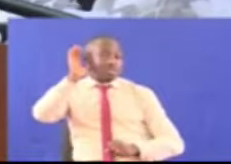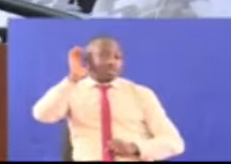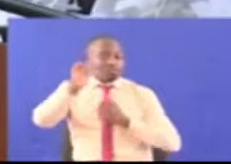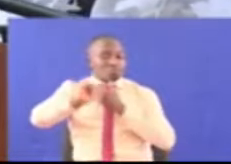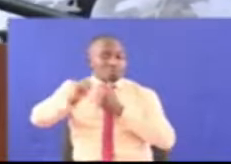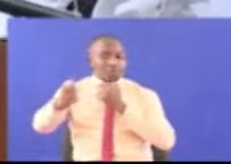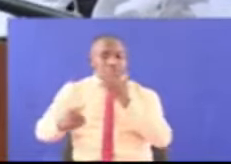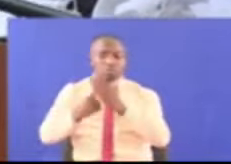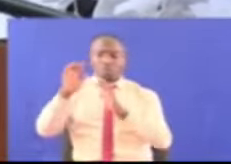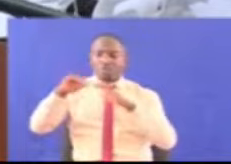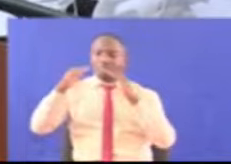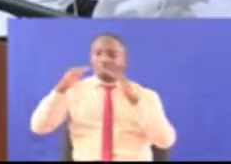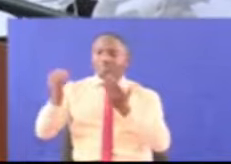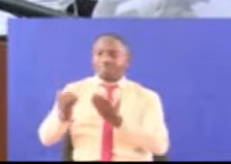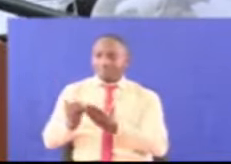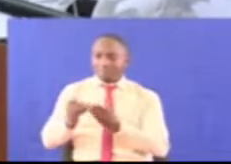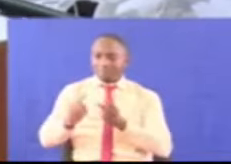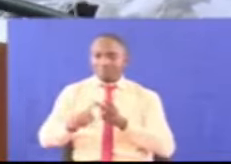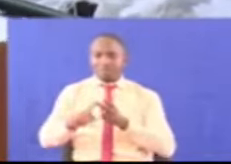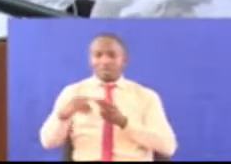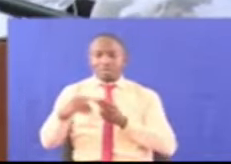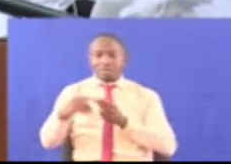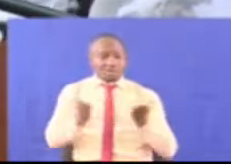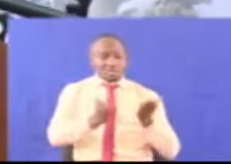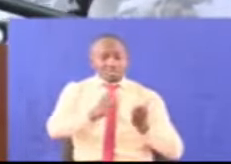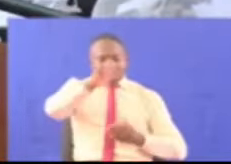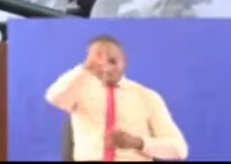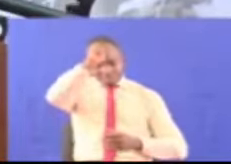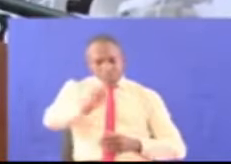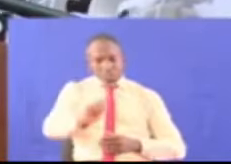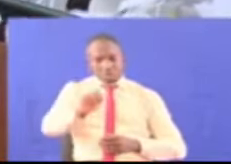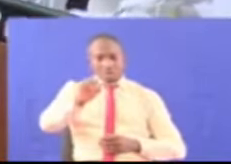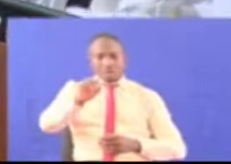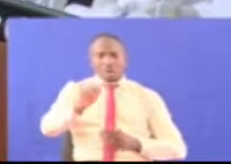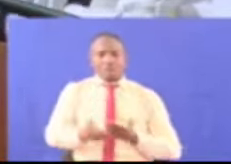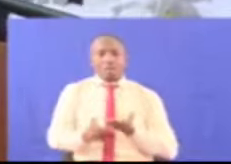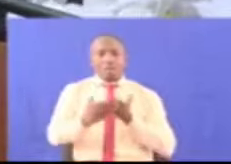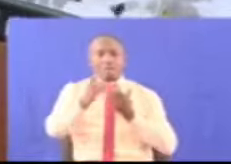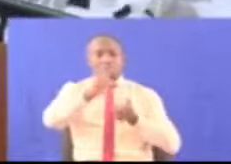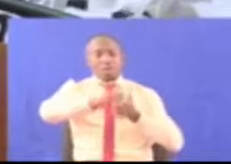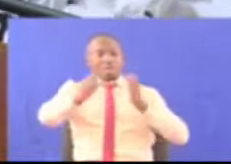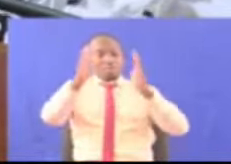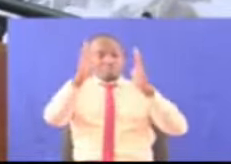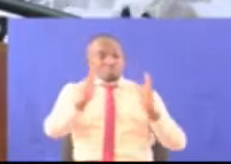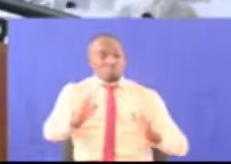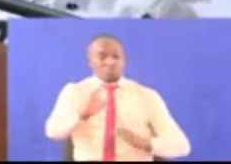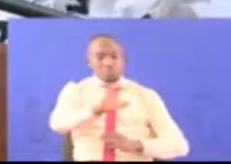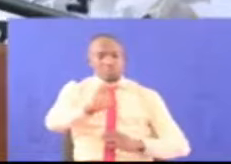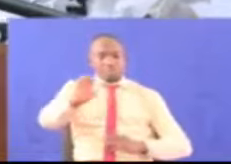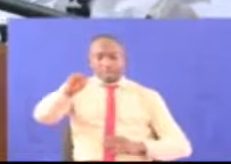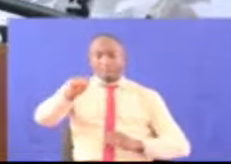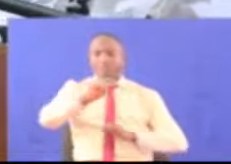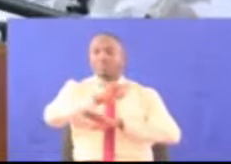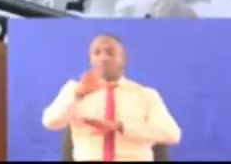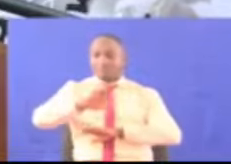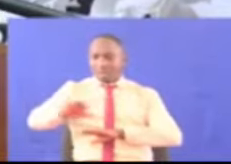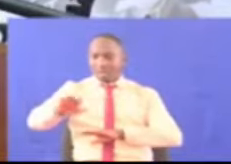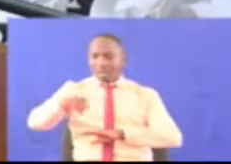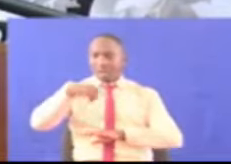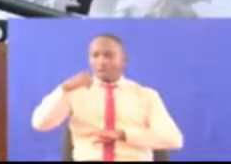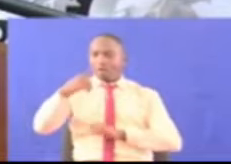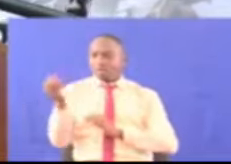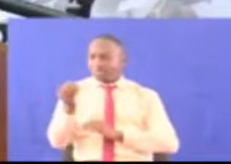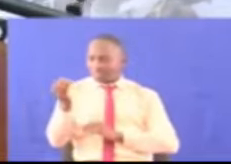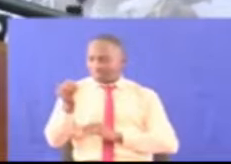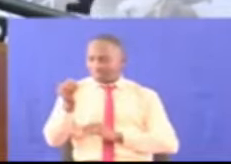kwenye chama. Nimwalike Mheshimiwa Mohamed Said, naibu katibu mkuu CCM Zanzibar, aweze kusema machache na